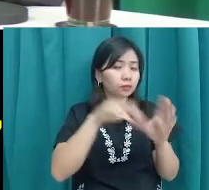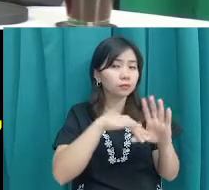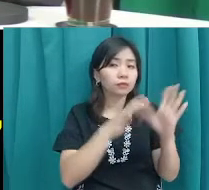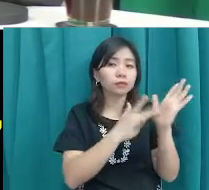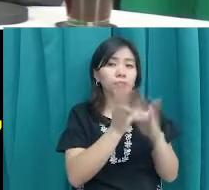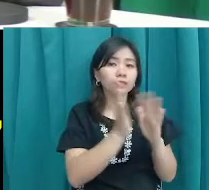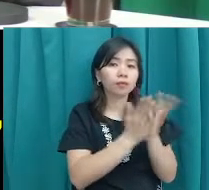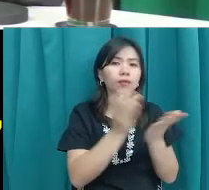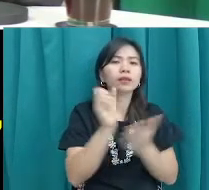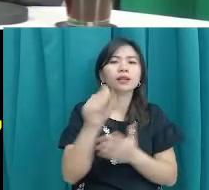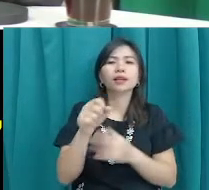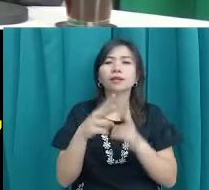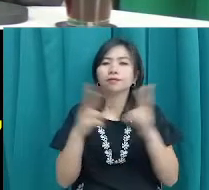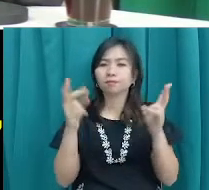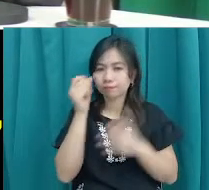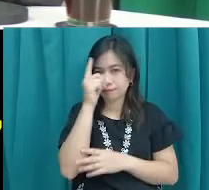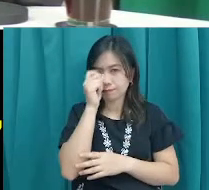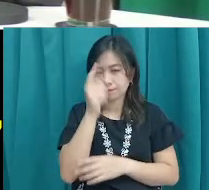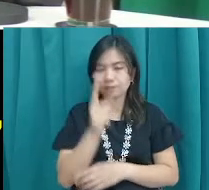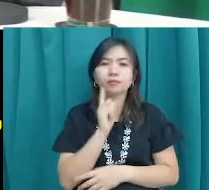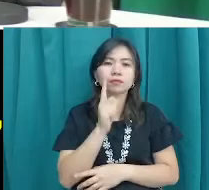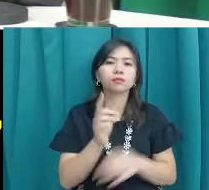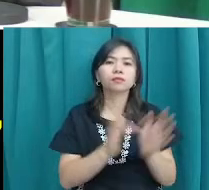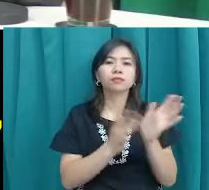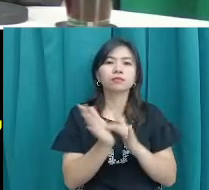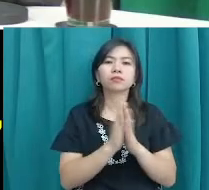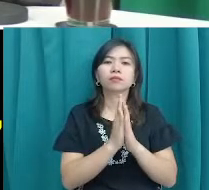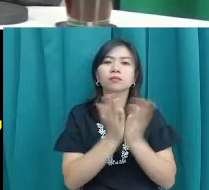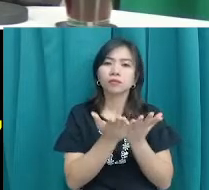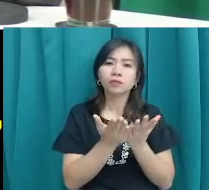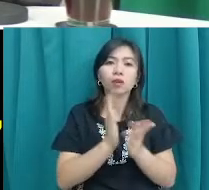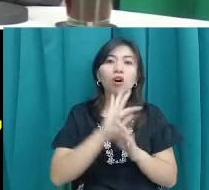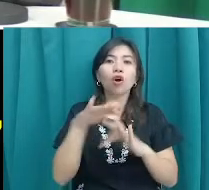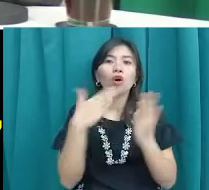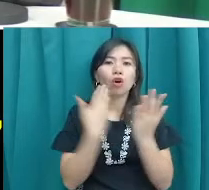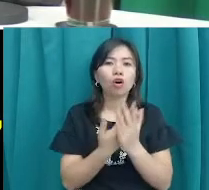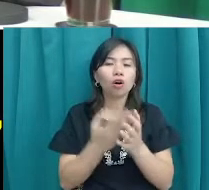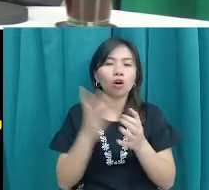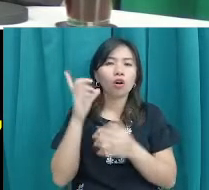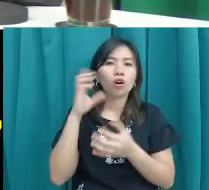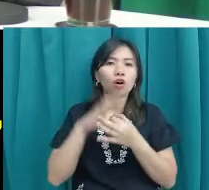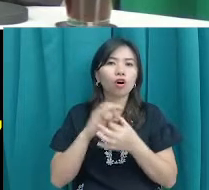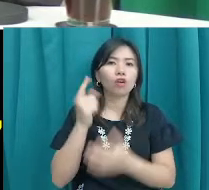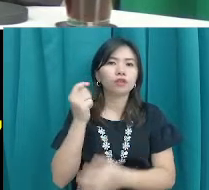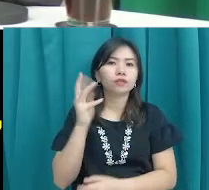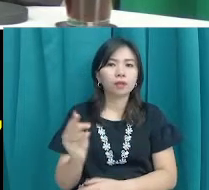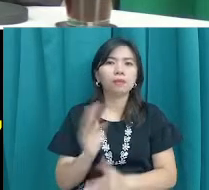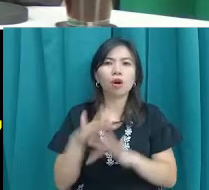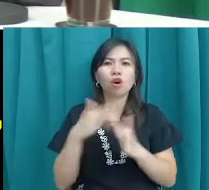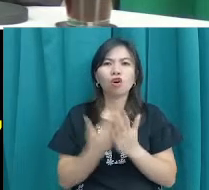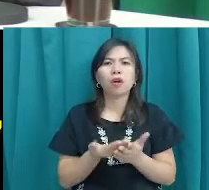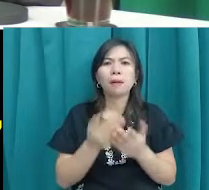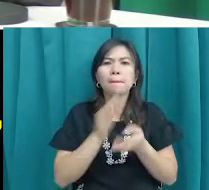na maliwanag na sinabi po dito. Lahat sila, nung narinig nila yun, they were exceeding sorrowful. You